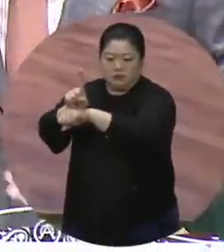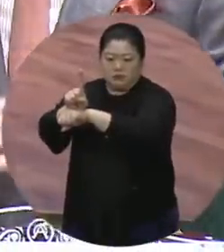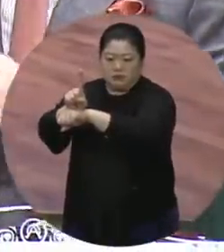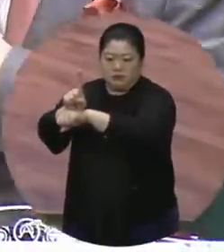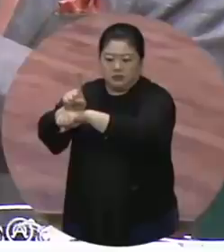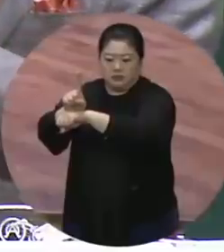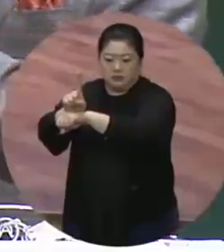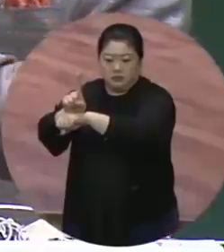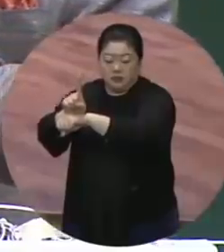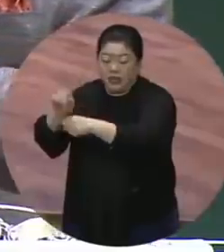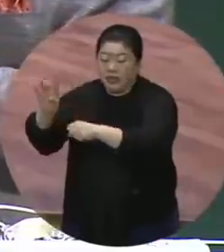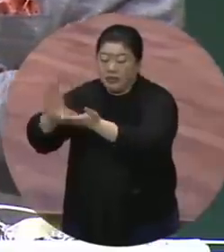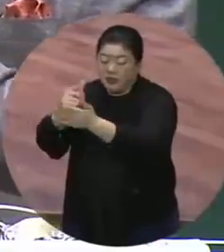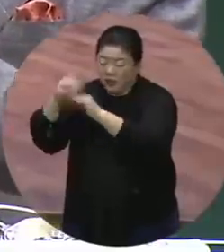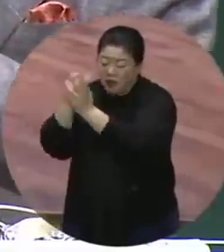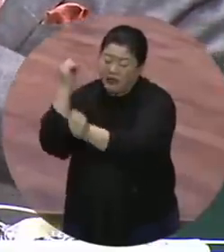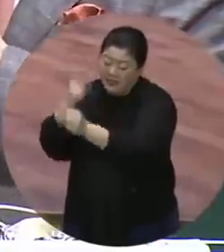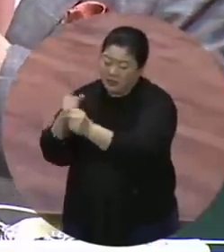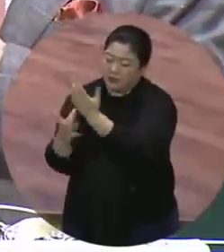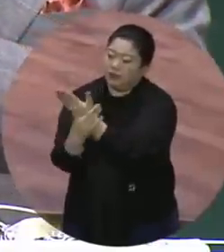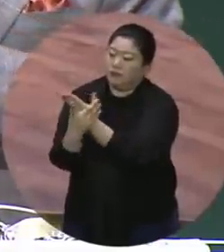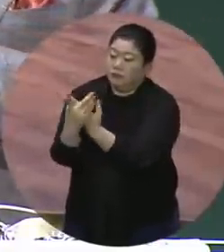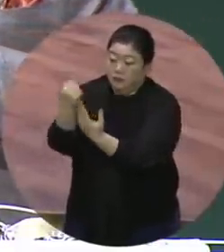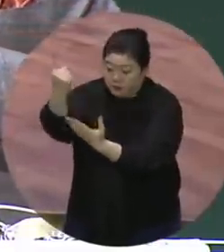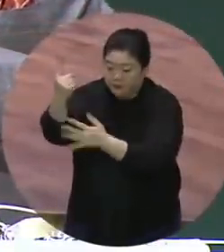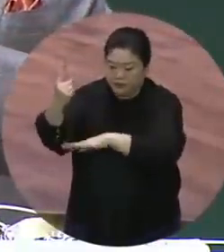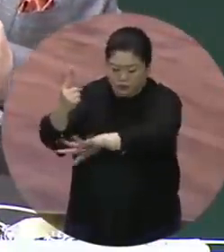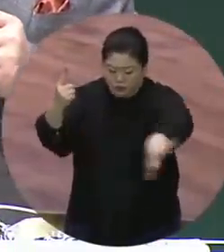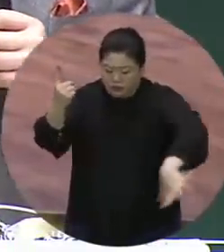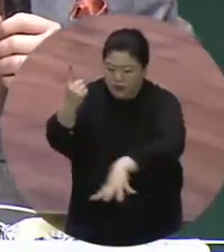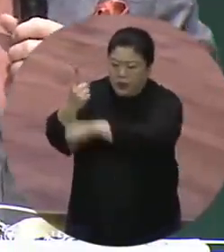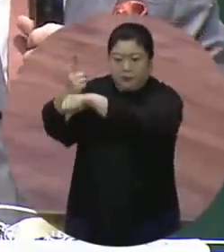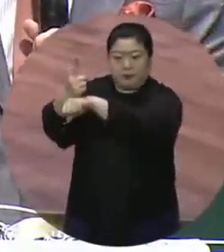다 통일시켜 버리니 다 해결하실 거니까.